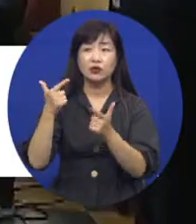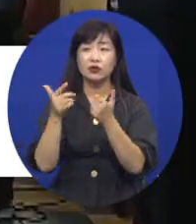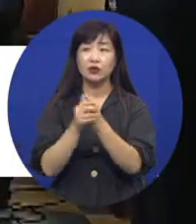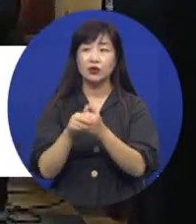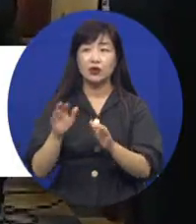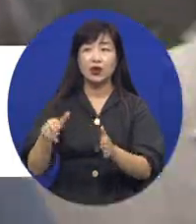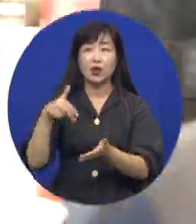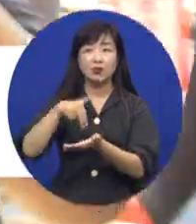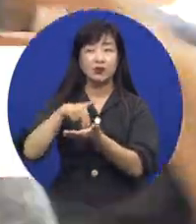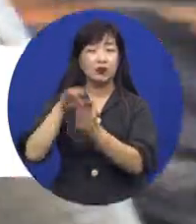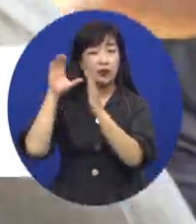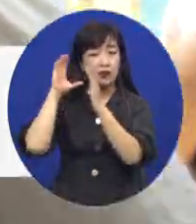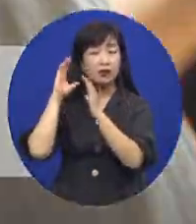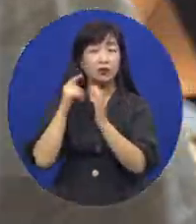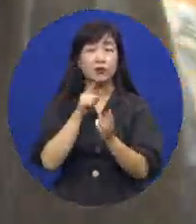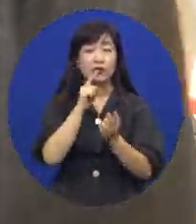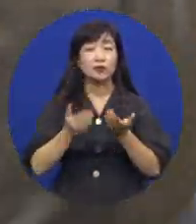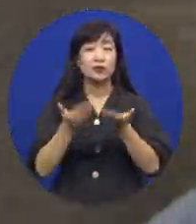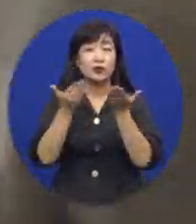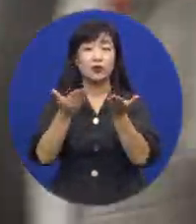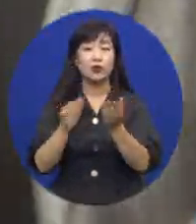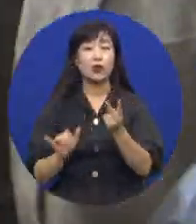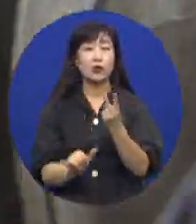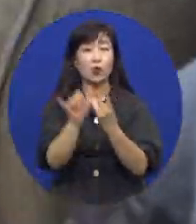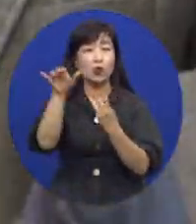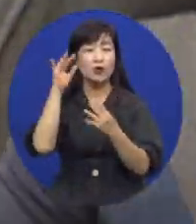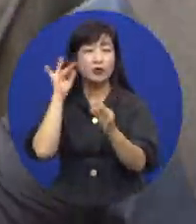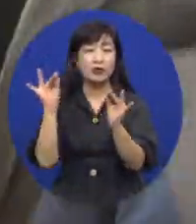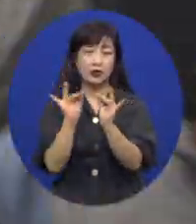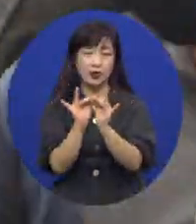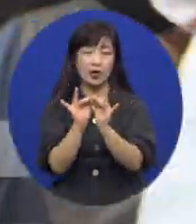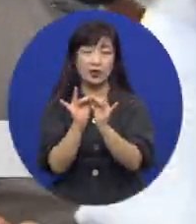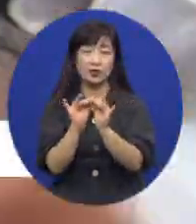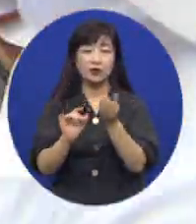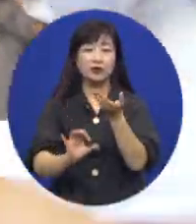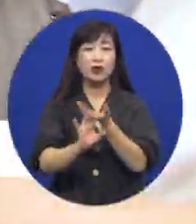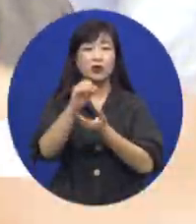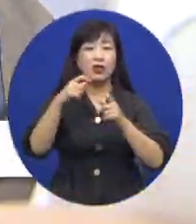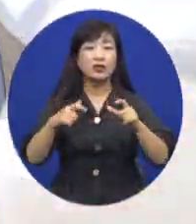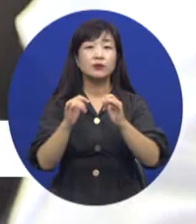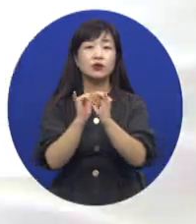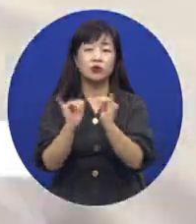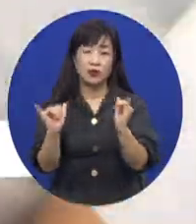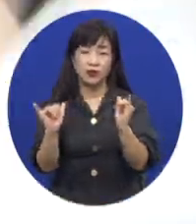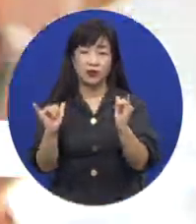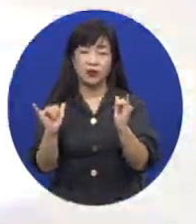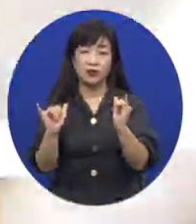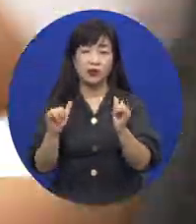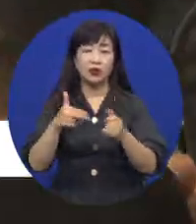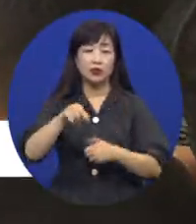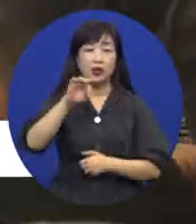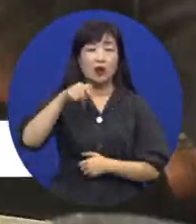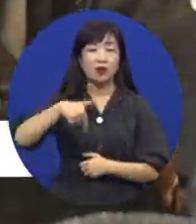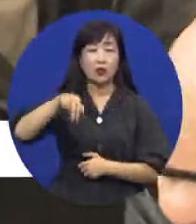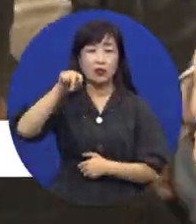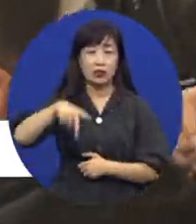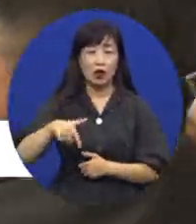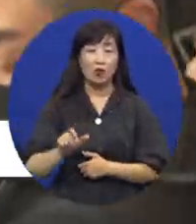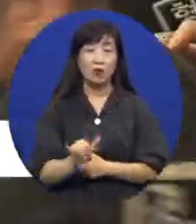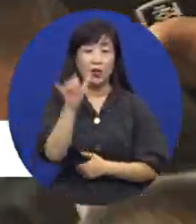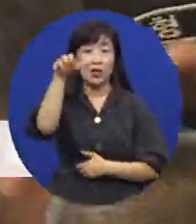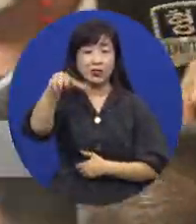말씀 드리려고. 제2공항 건설에 찬성하는 성산읍 주민들은 정석 비행장을 대안으로